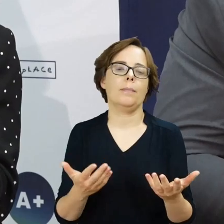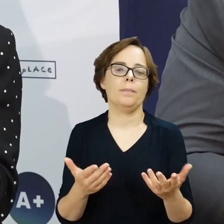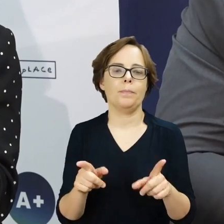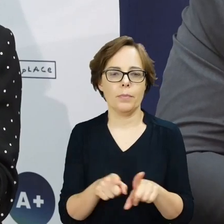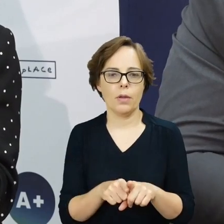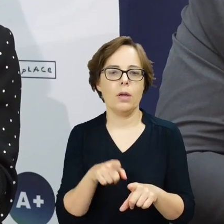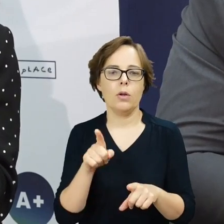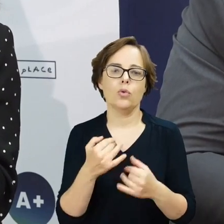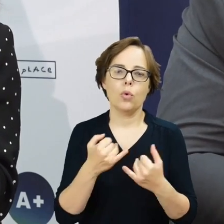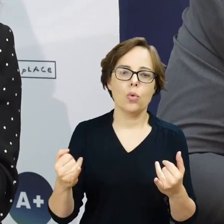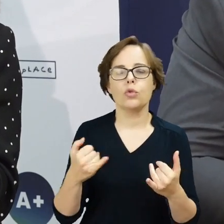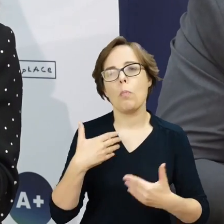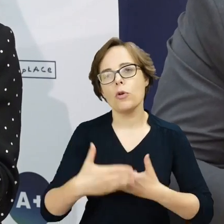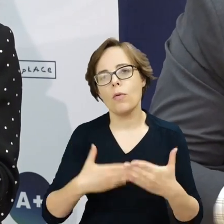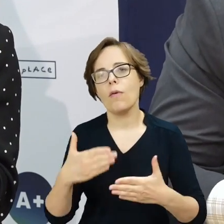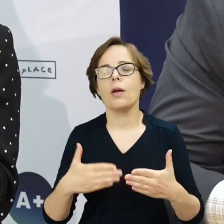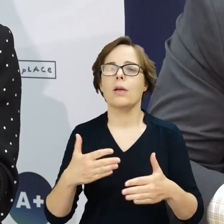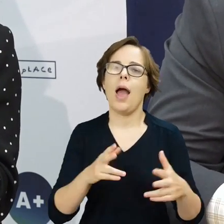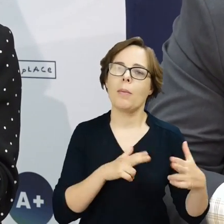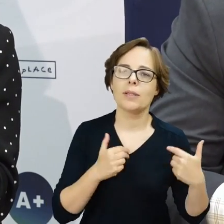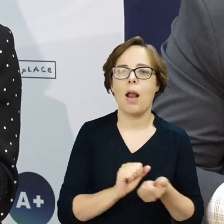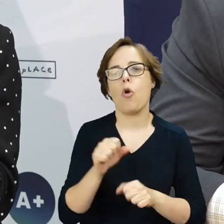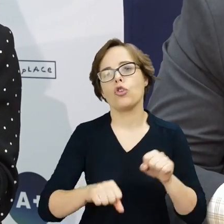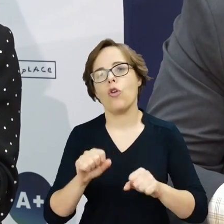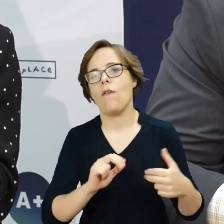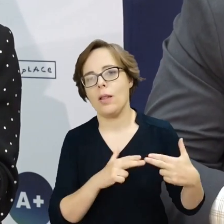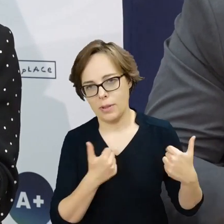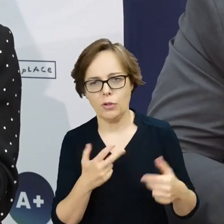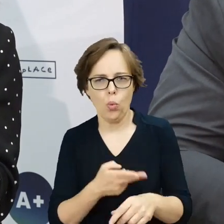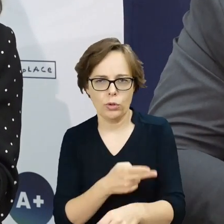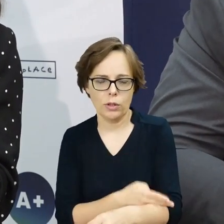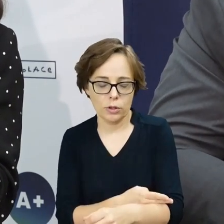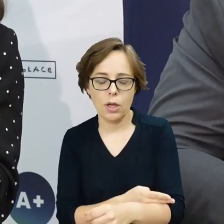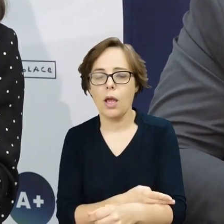czy sądowo-administracyjne, ta perspektywa różni się od tej